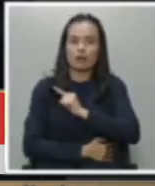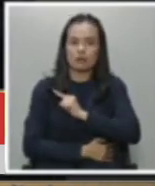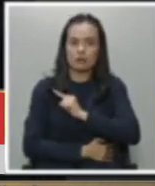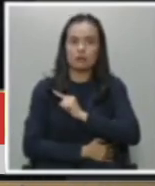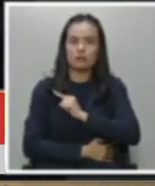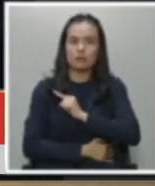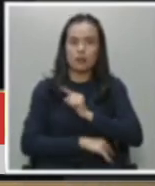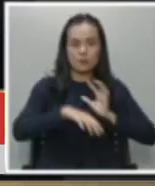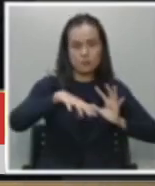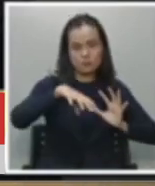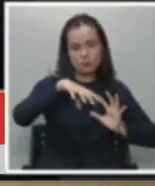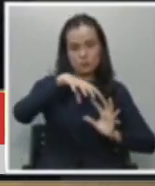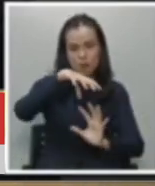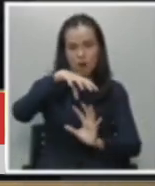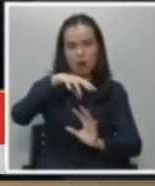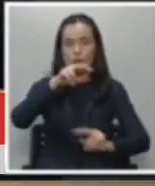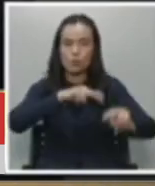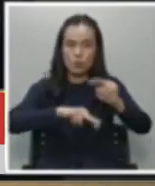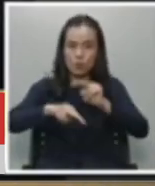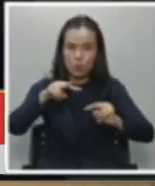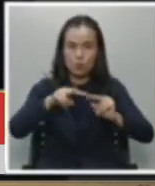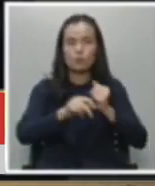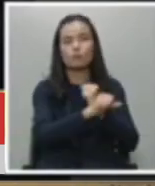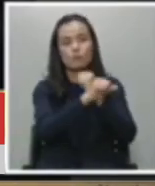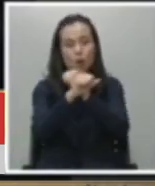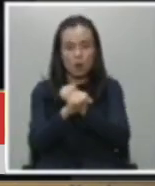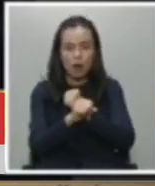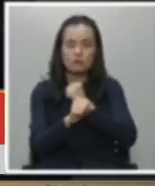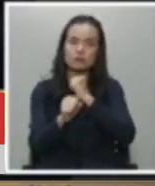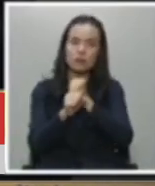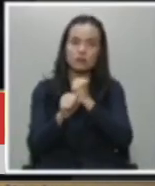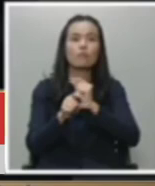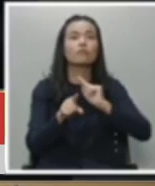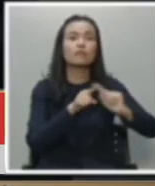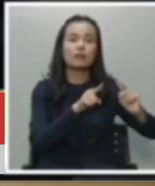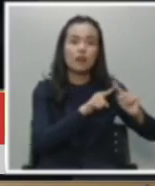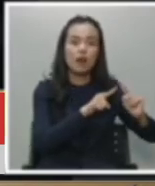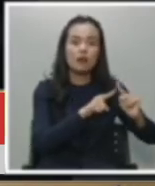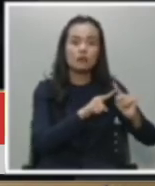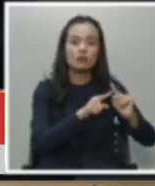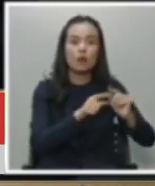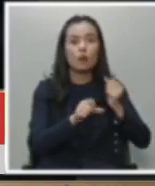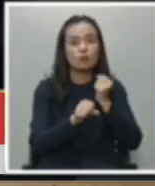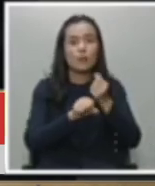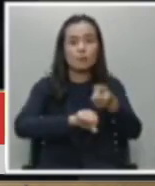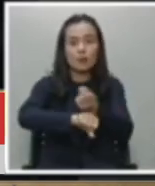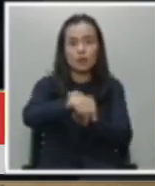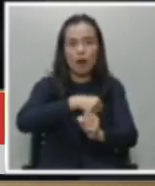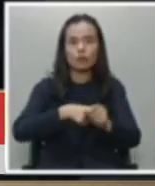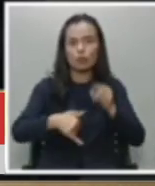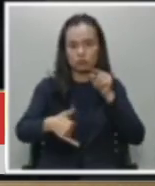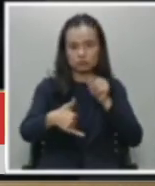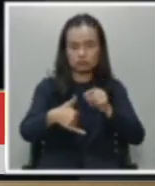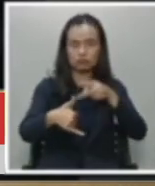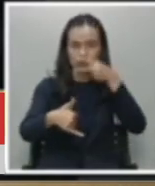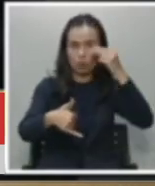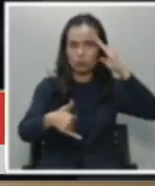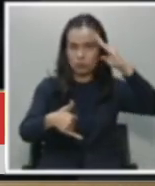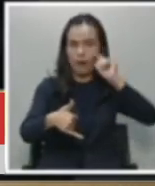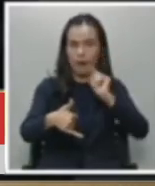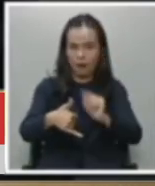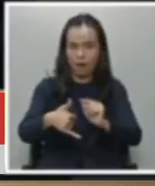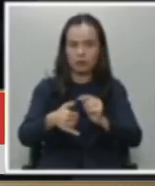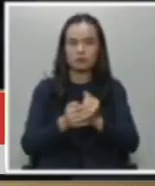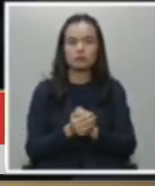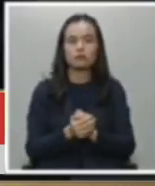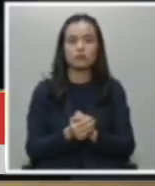ไปควบคุมสถานการณ์และเข้าไปดำเนินการในเรื่องของการเข้าปฏิบัติการต่อผู้ก่อเหตุครับก็ได้ก